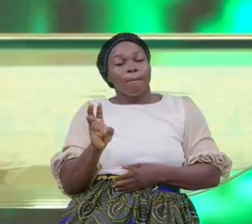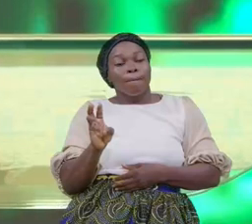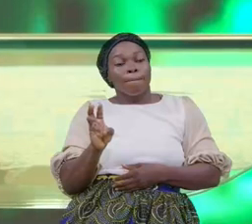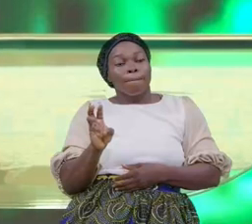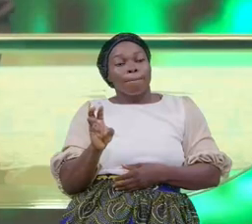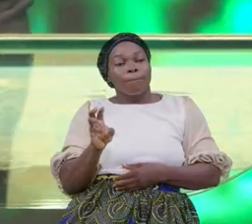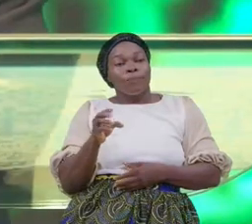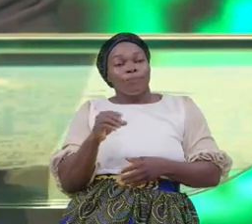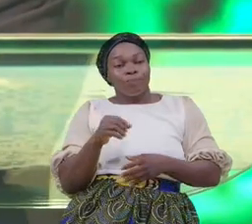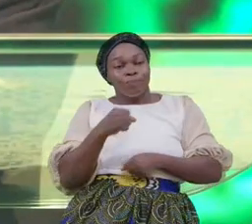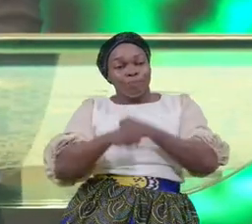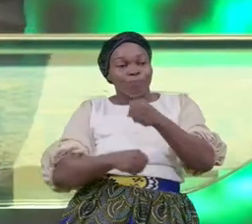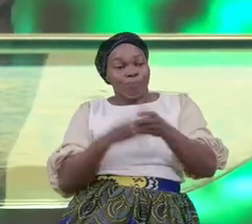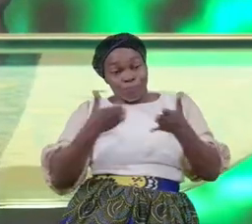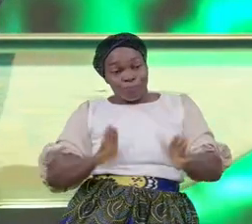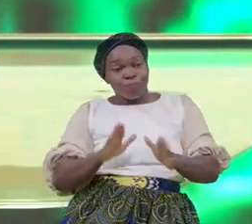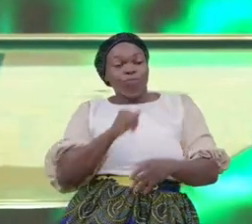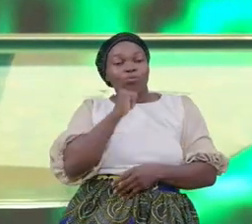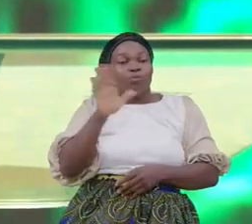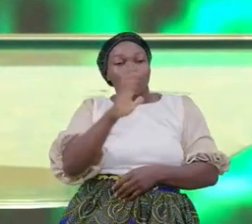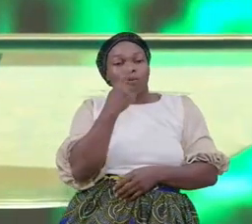le verset